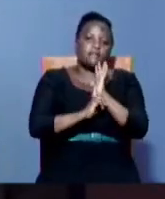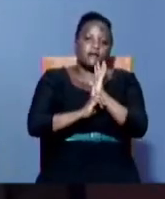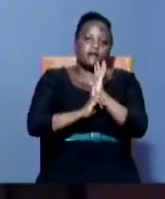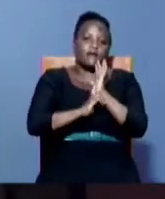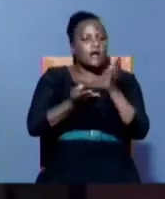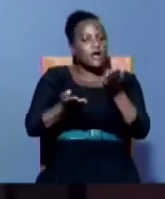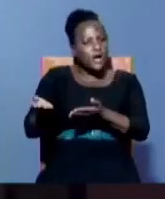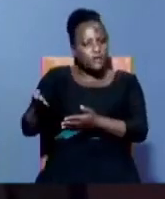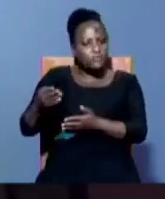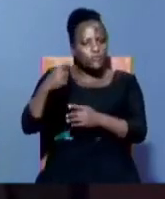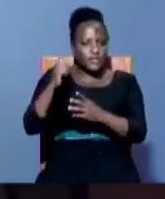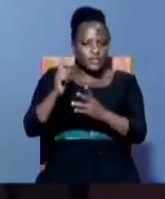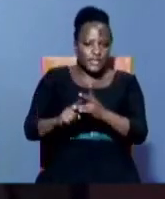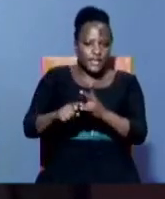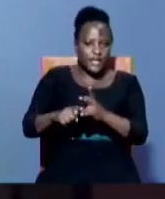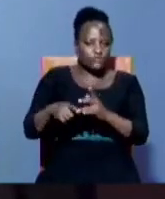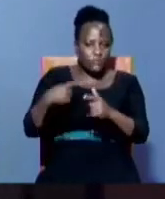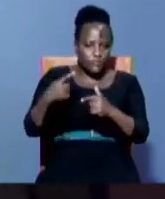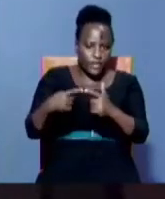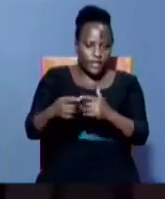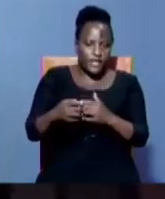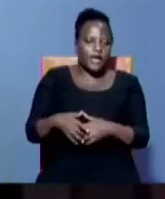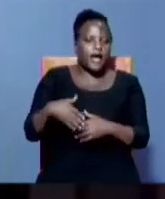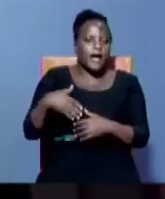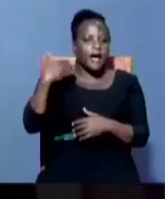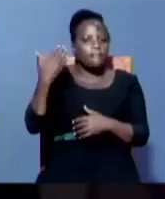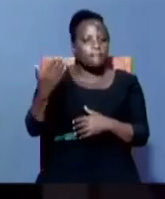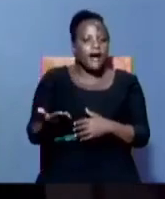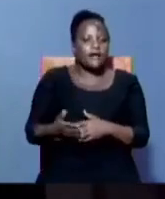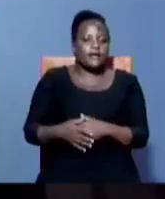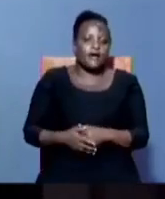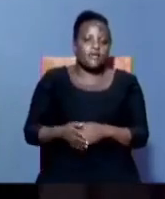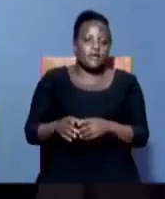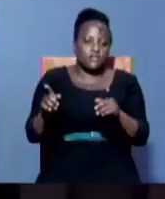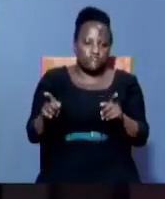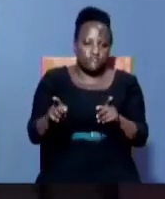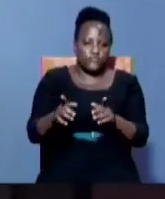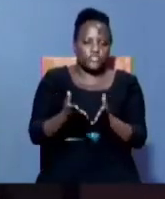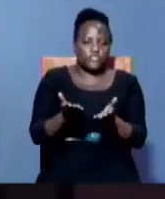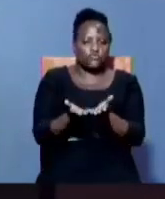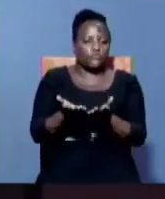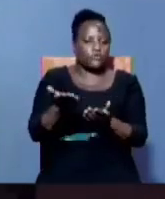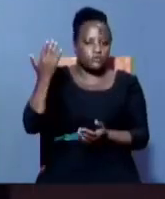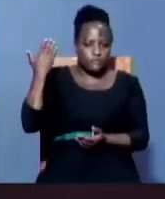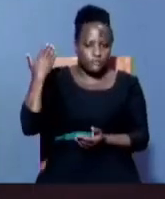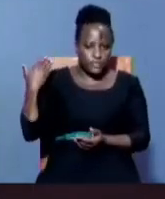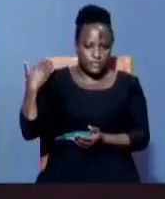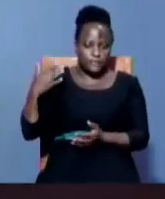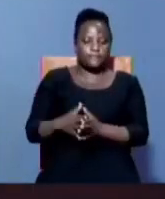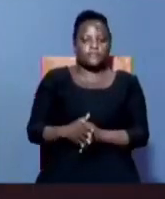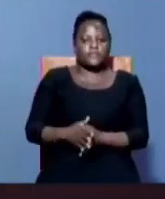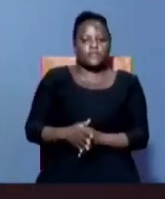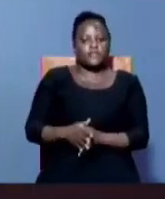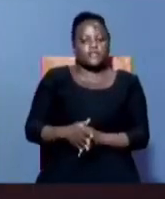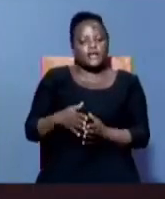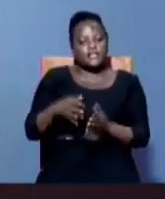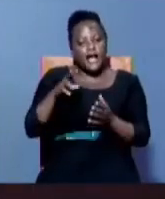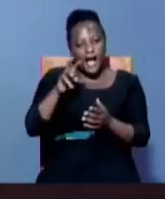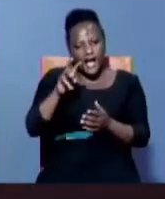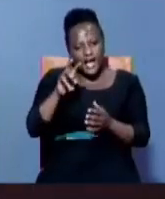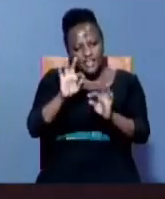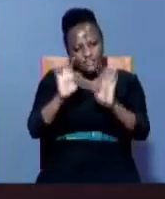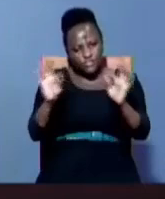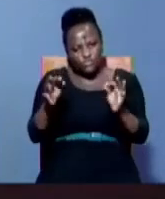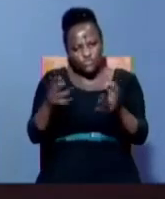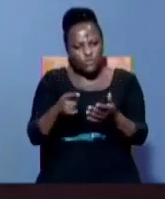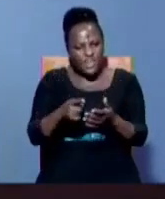tena tunaposonga mbele baada ya mtasari ule uliopita. Hebu angalia vizuri. Kwa nini juu ya kiti cha